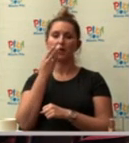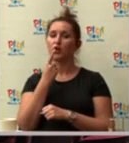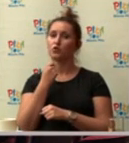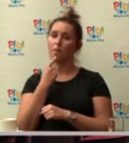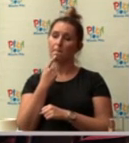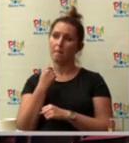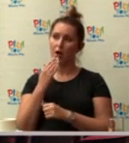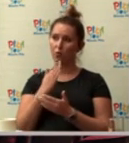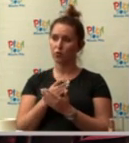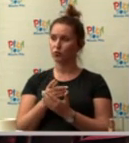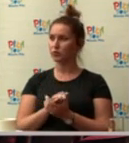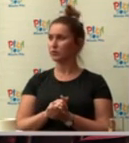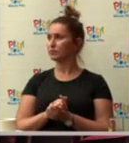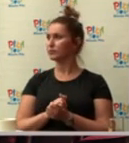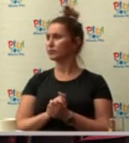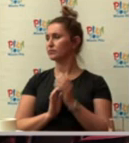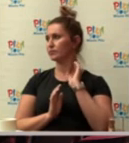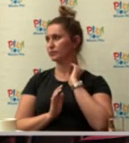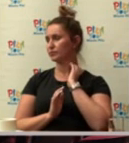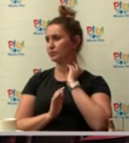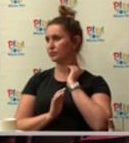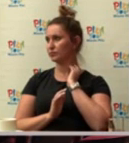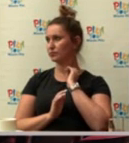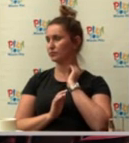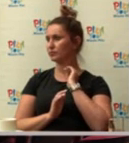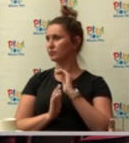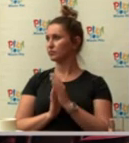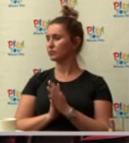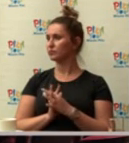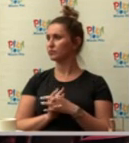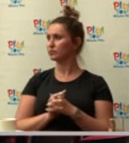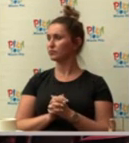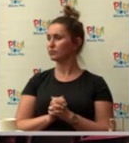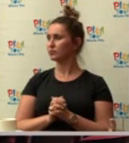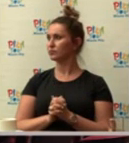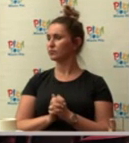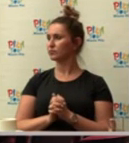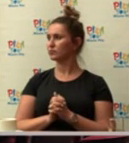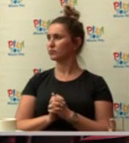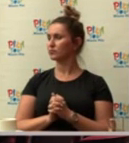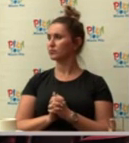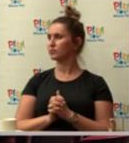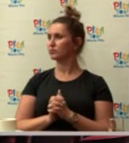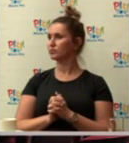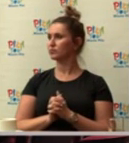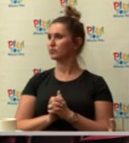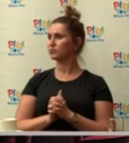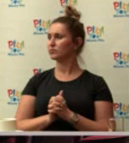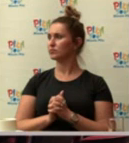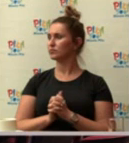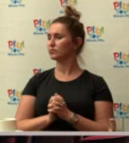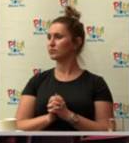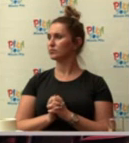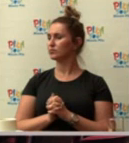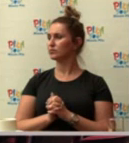został stary napis Caritas z numerem, który nie odpowiada, zaczęło się od 500 ileś tam.